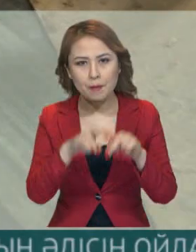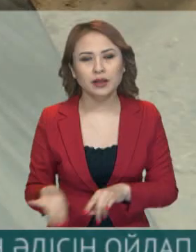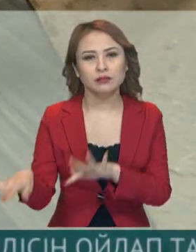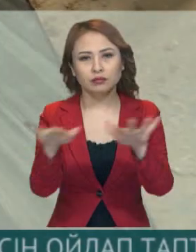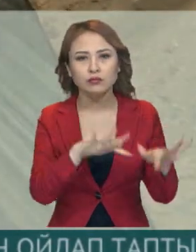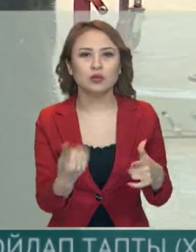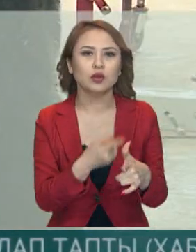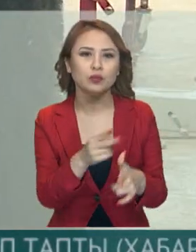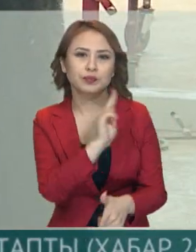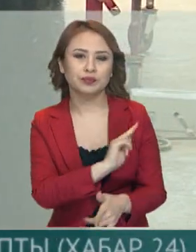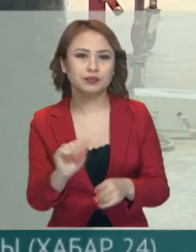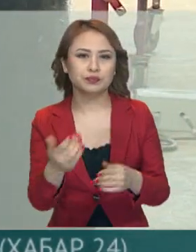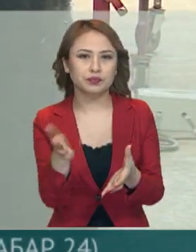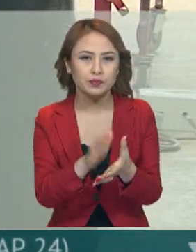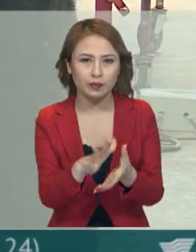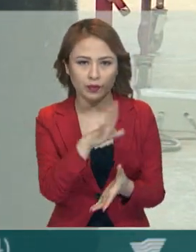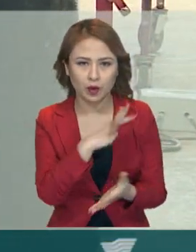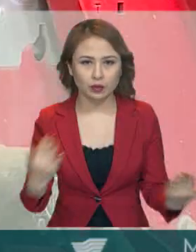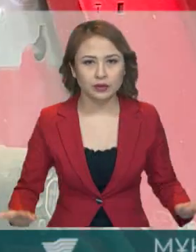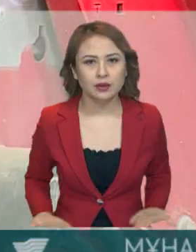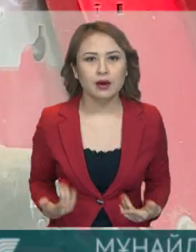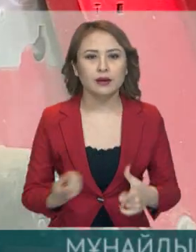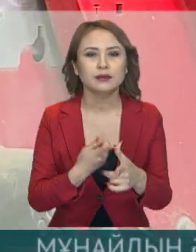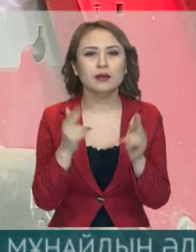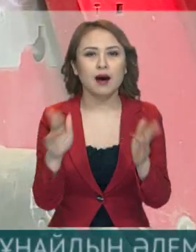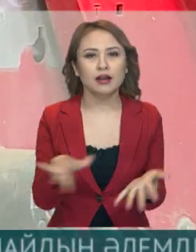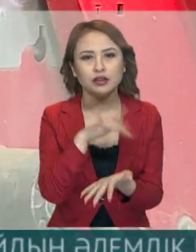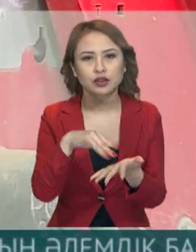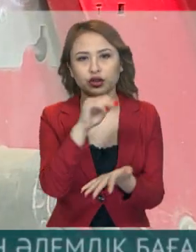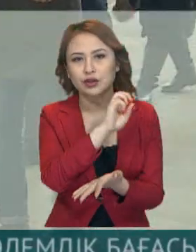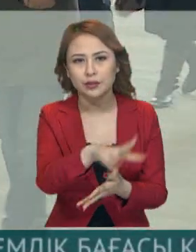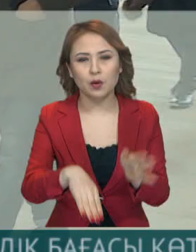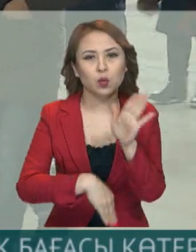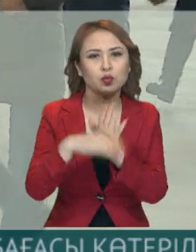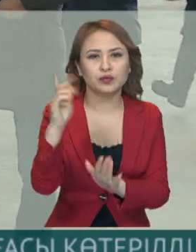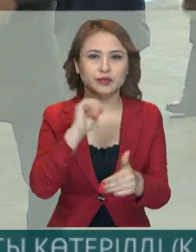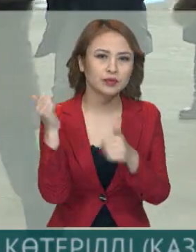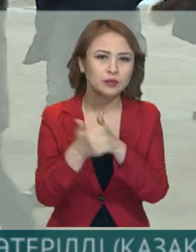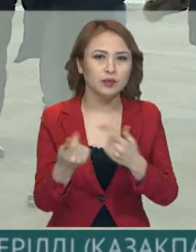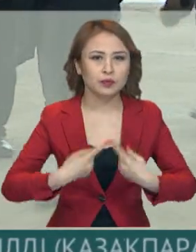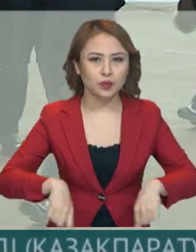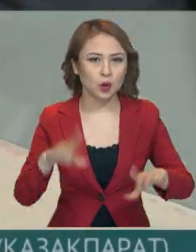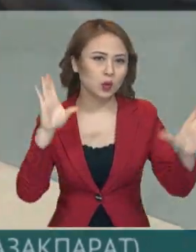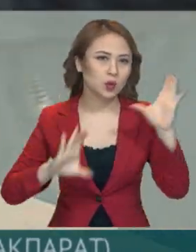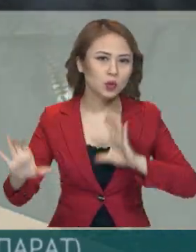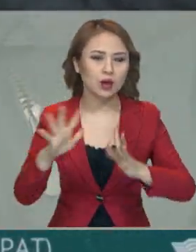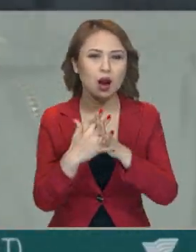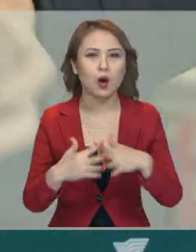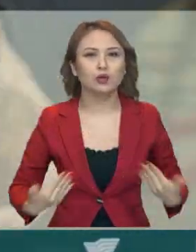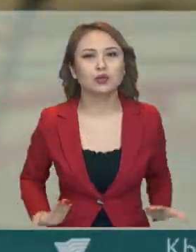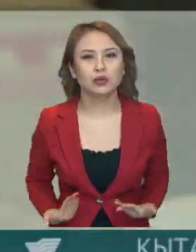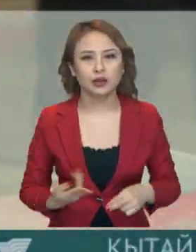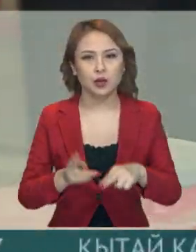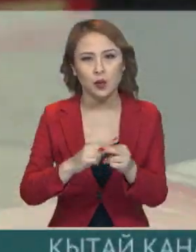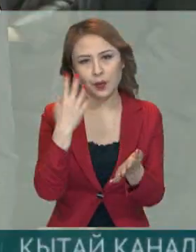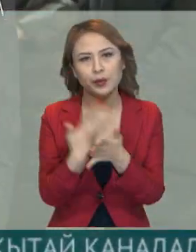ұйымдастырып, шаруашылық жұмысымен таныстырды. Мұндағы өмір деңгейінің қалаңдығынан кем түспейтінін баса айтқан ұйымдастырушылар студенттерге